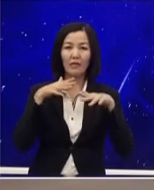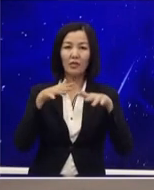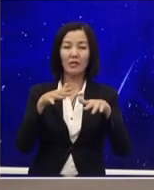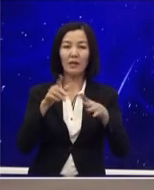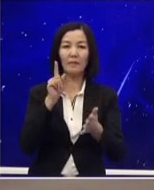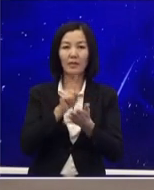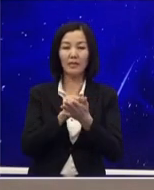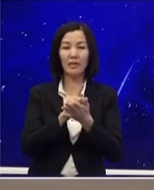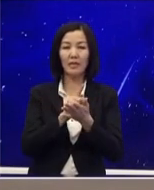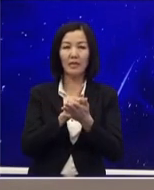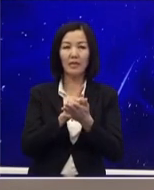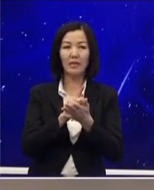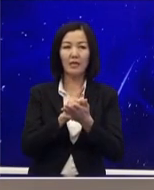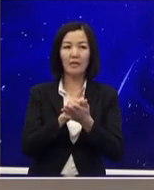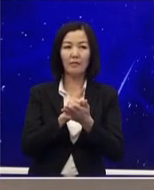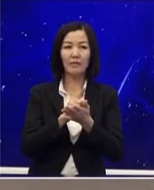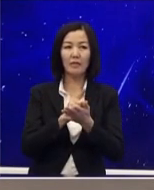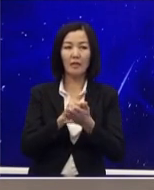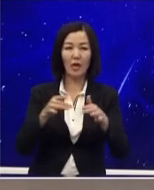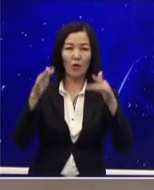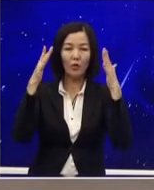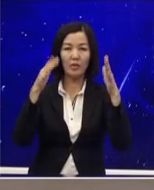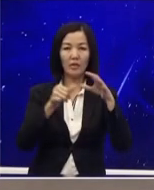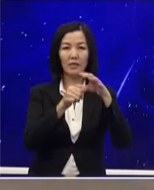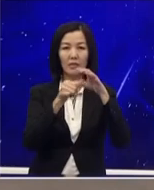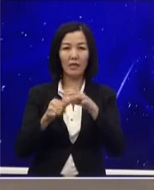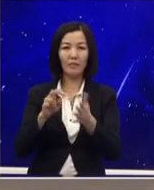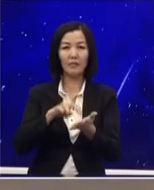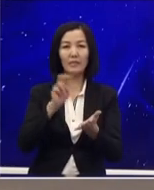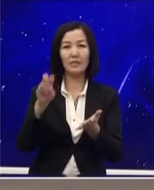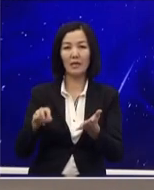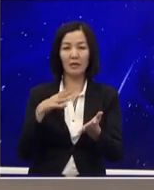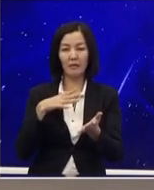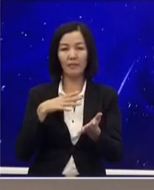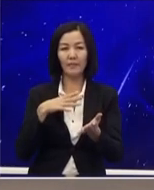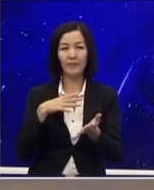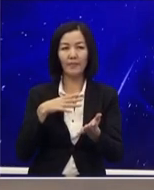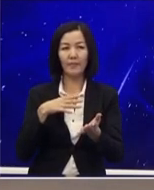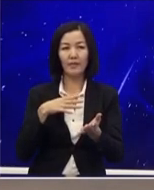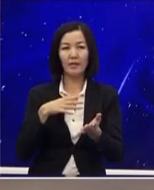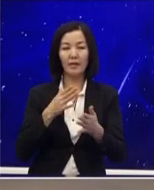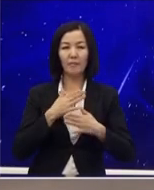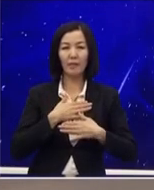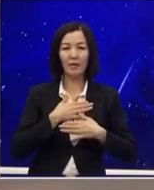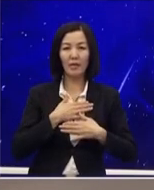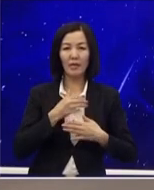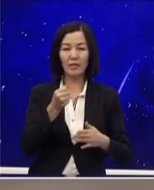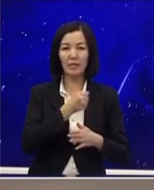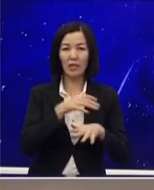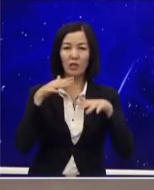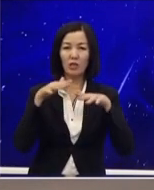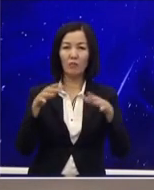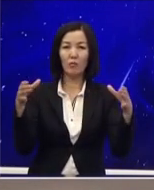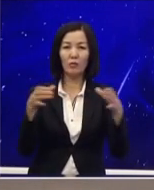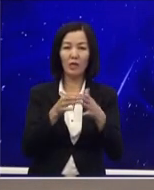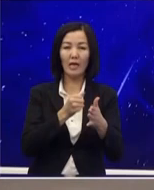міндеті деп алуға болады. Әуеден 800 метр биіктіктен секірдім. мен осы десант шабуылдаушы